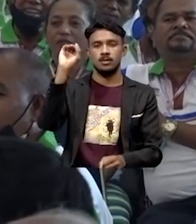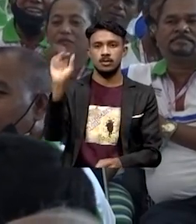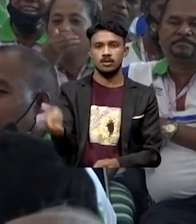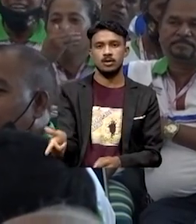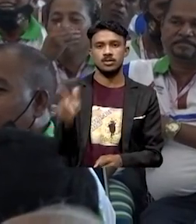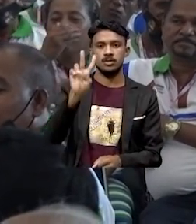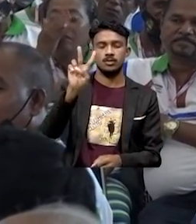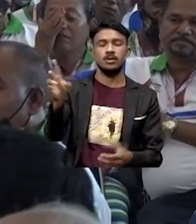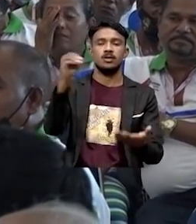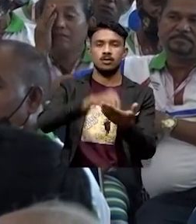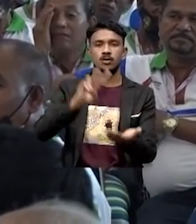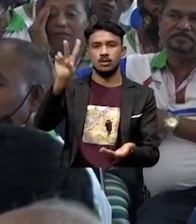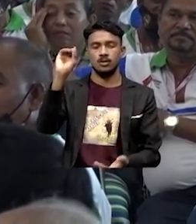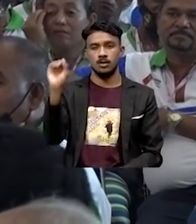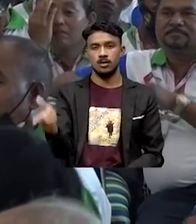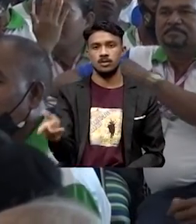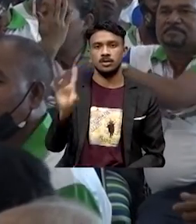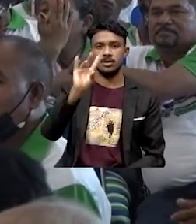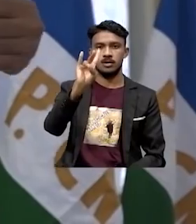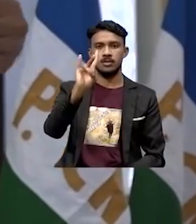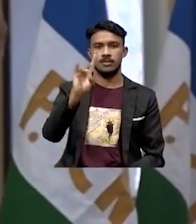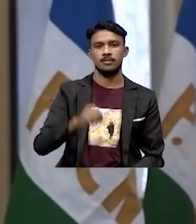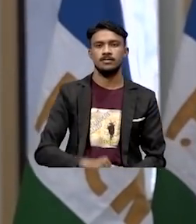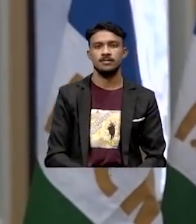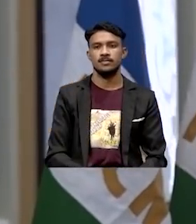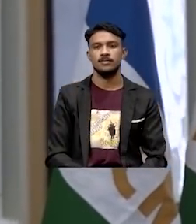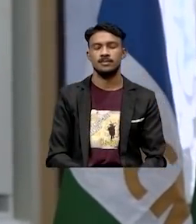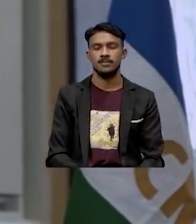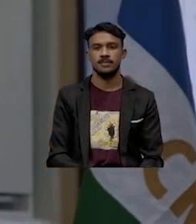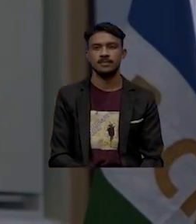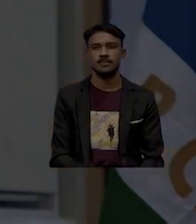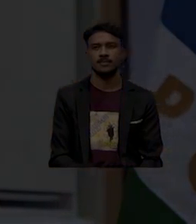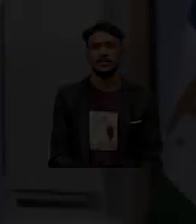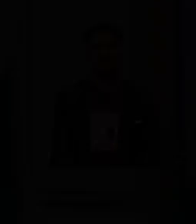resin rua to riung rua ronu resin hitu. Jimmy Fernandez, Jovial da Costa, GMN.